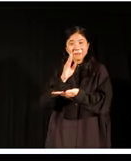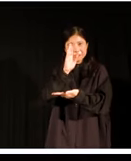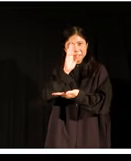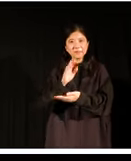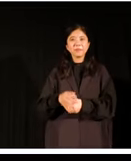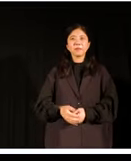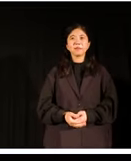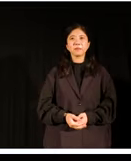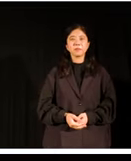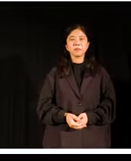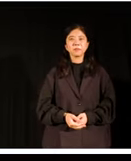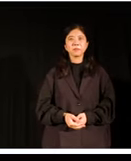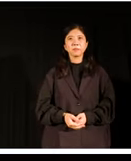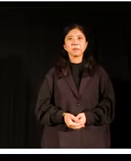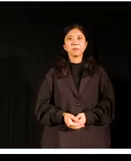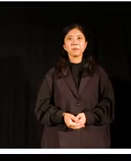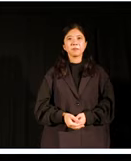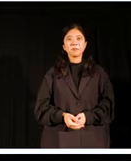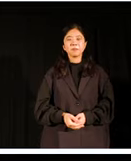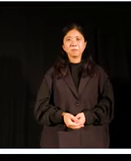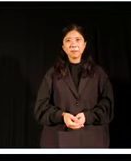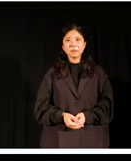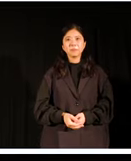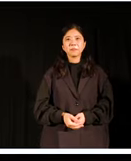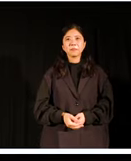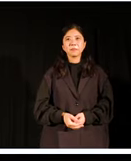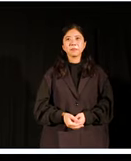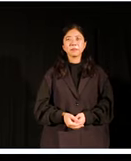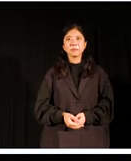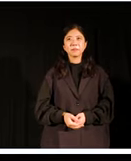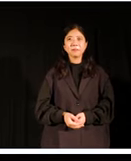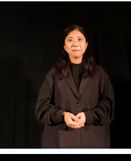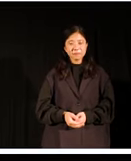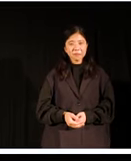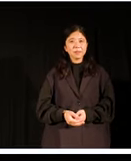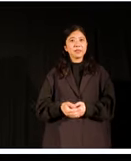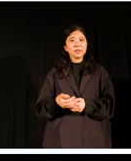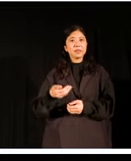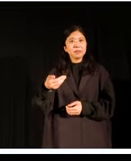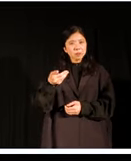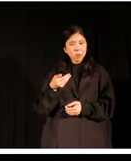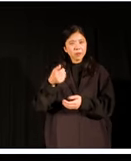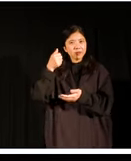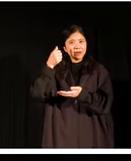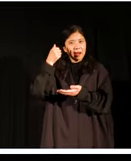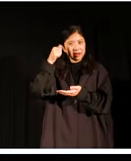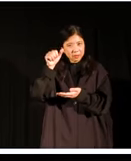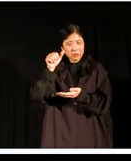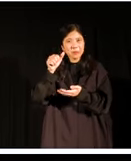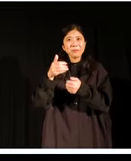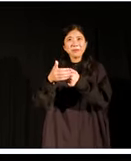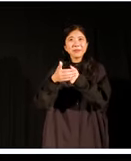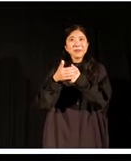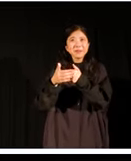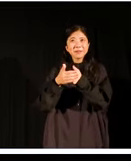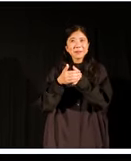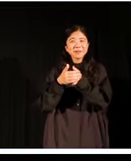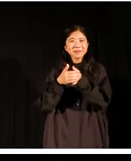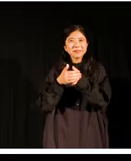ますそして何度も言いますけれども皆様え質問えそれからアンケートへのご協力もえ